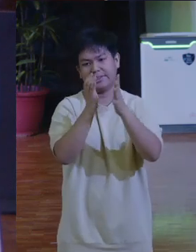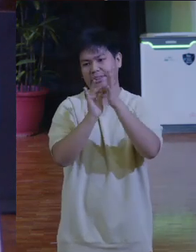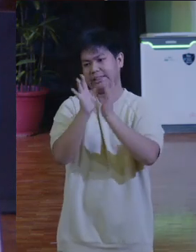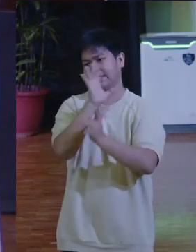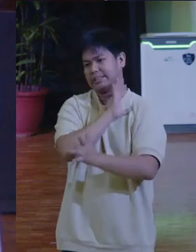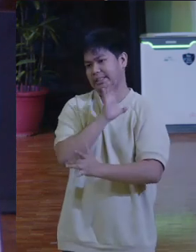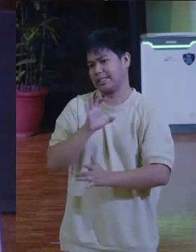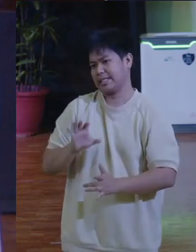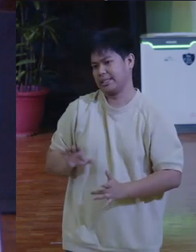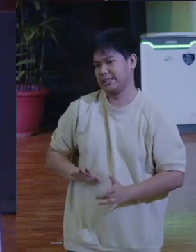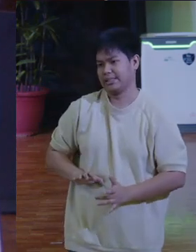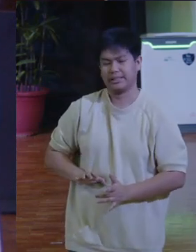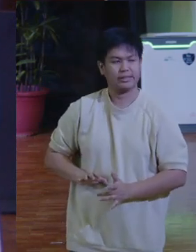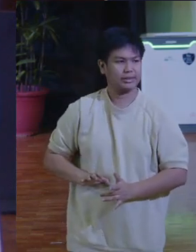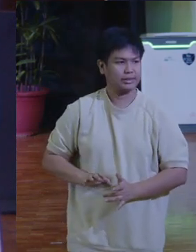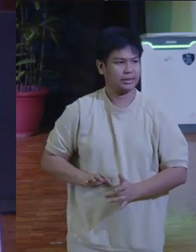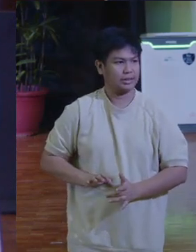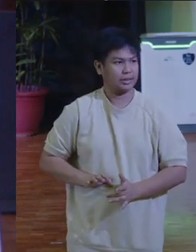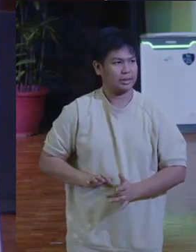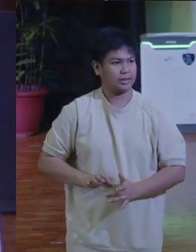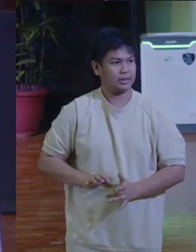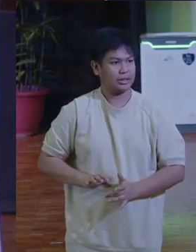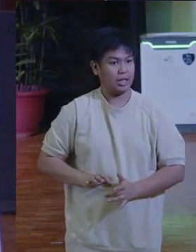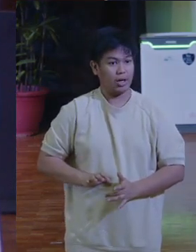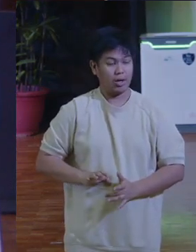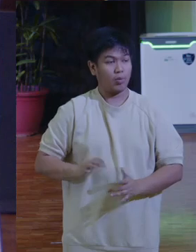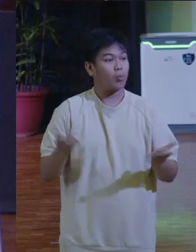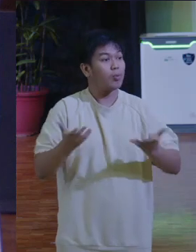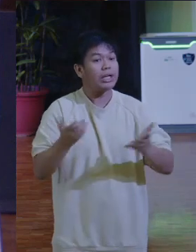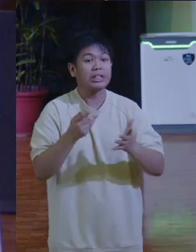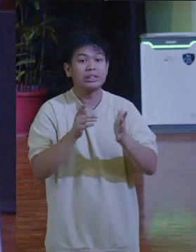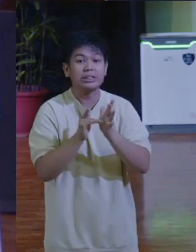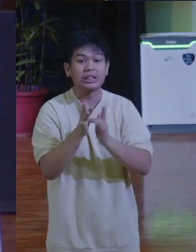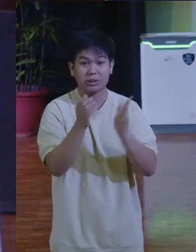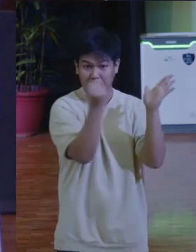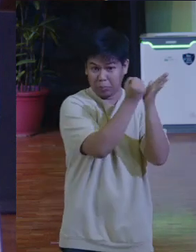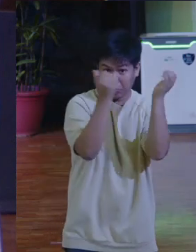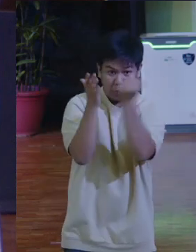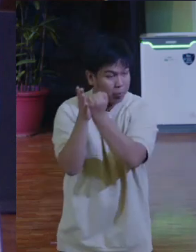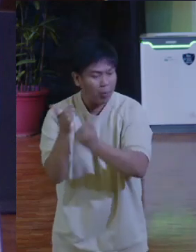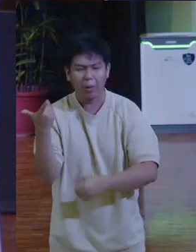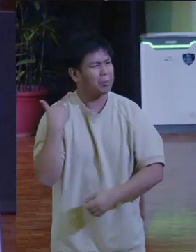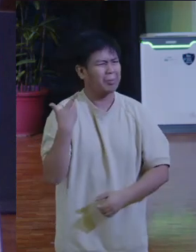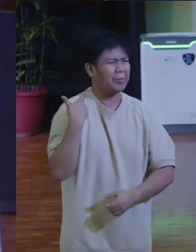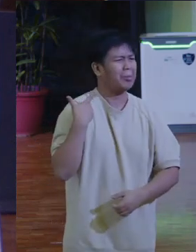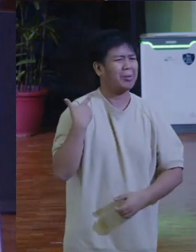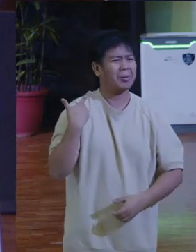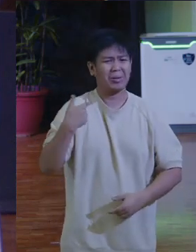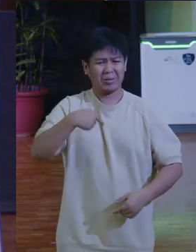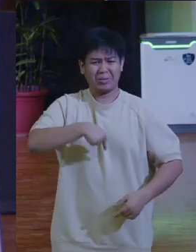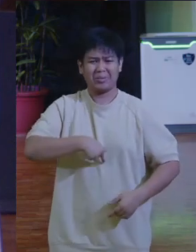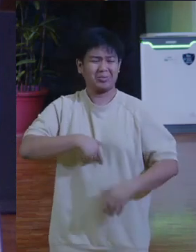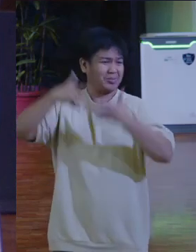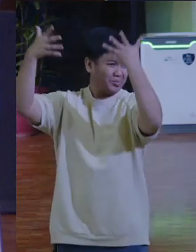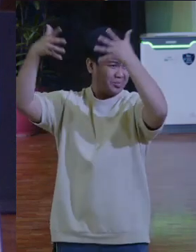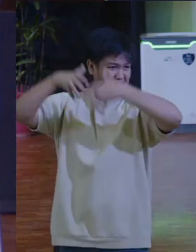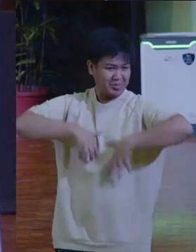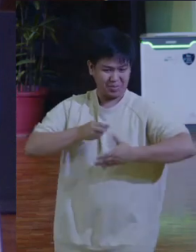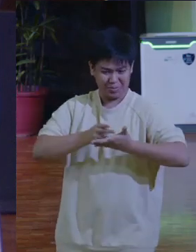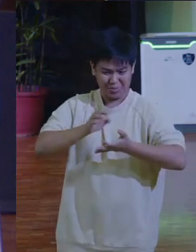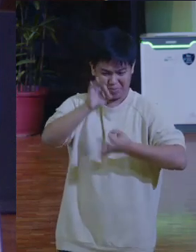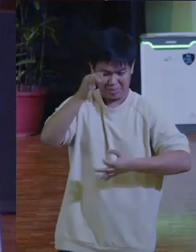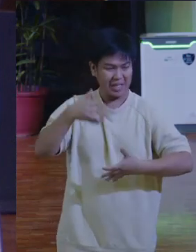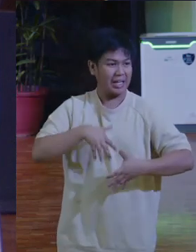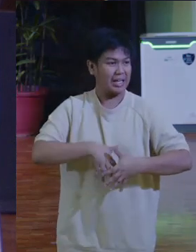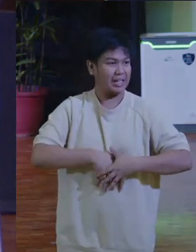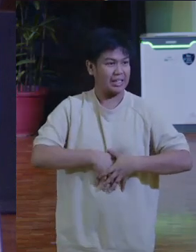Yung Panginoon na yon ay nasa kanyang sinapupunan. Yung batang iyon ay pupunta sa krus para salubungin ang